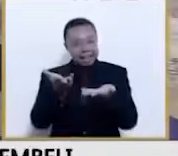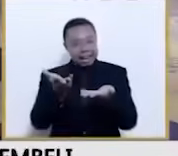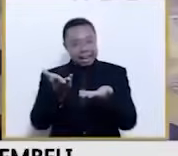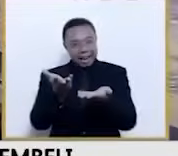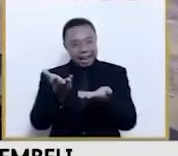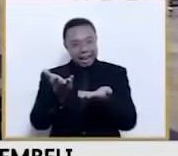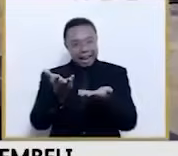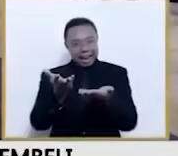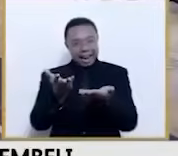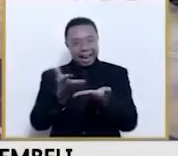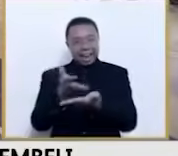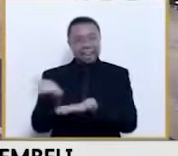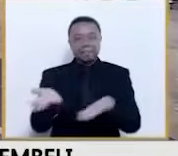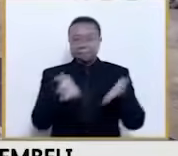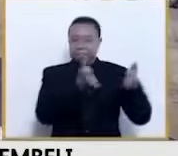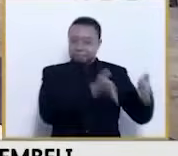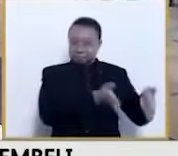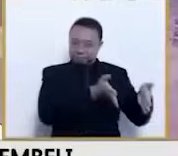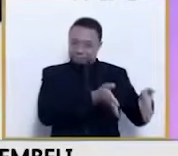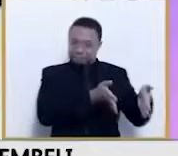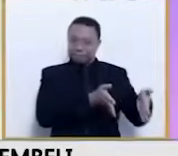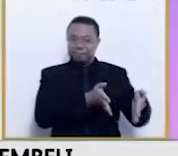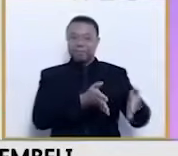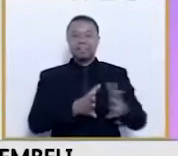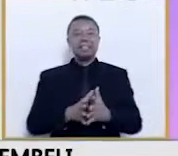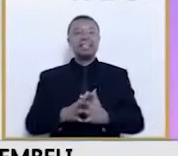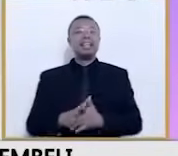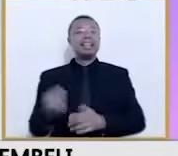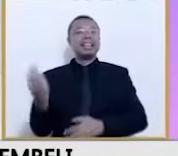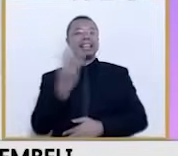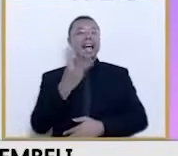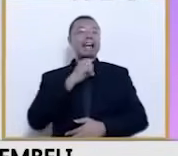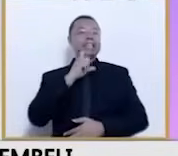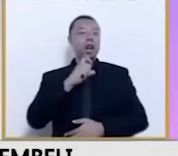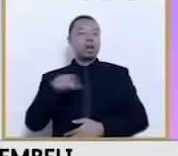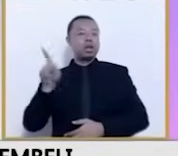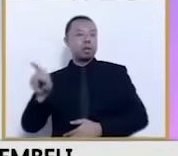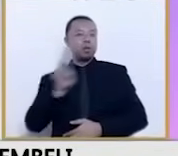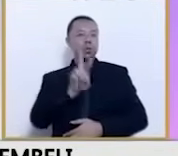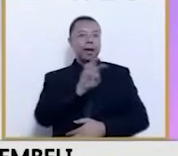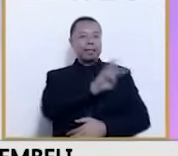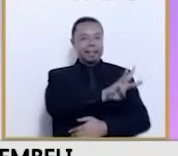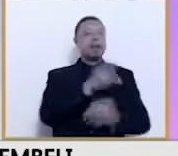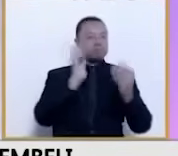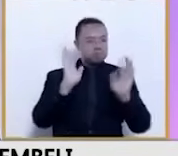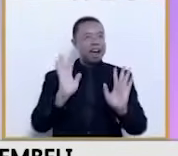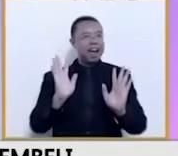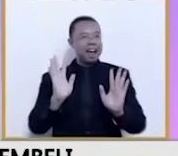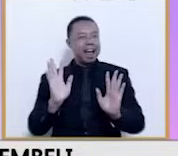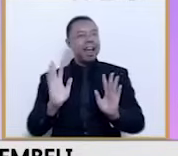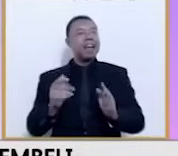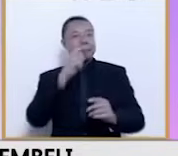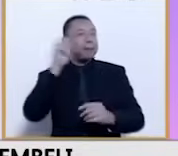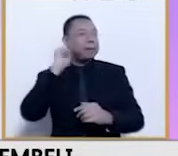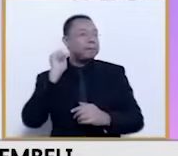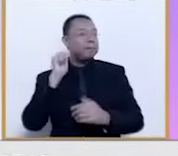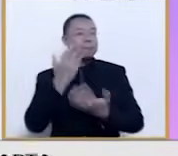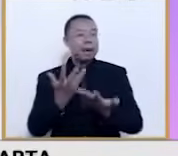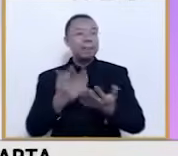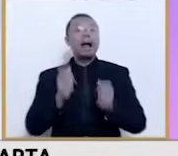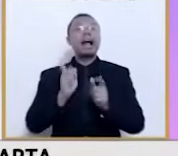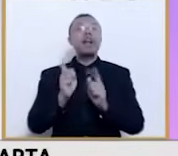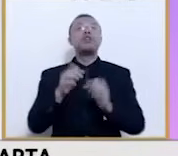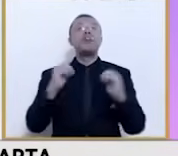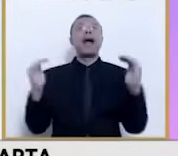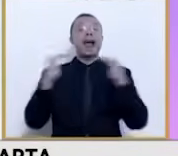Semuanya sehat, semangat. Kita senang sekali Eva ya. Ketiga paslon sudah hadir. Bagaimana Bapak Ibu kalau biar adil